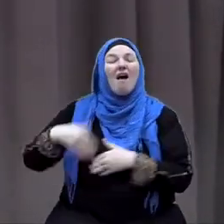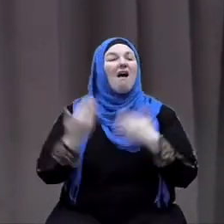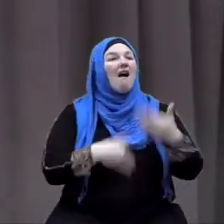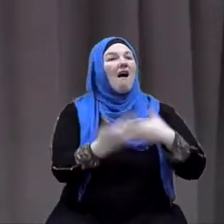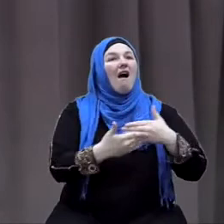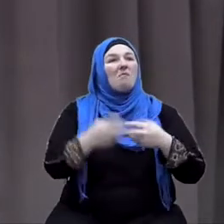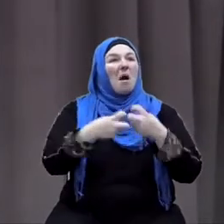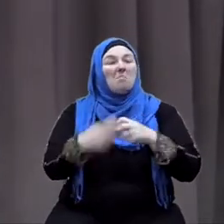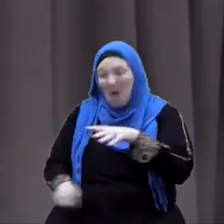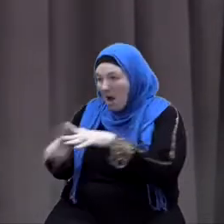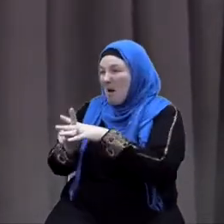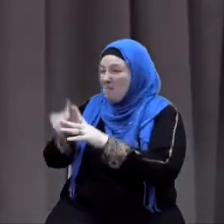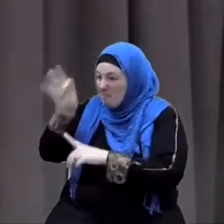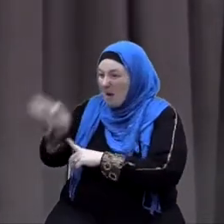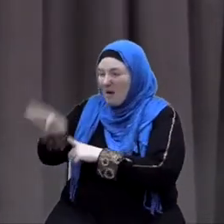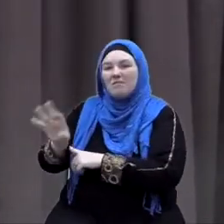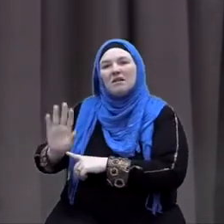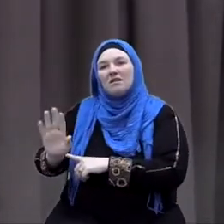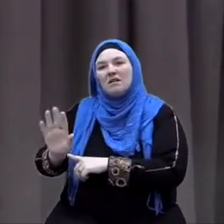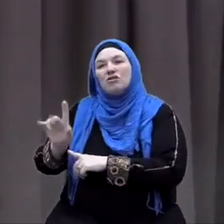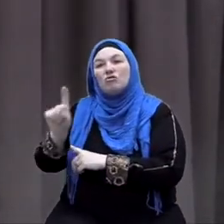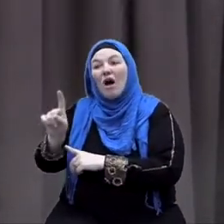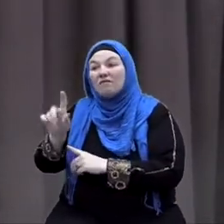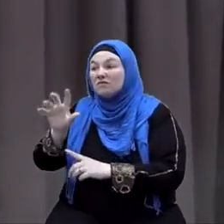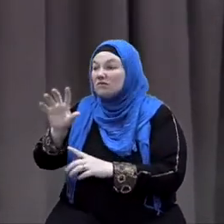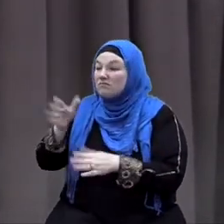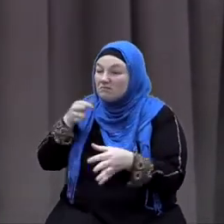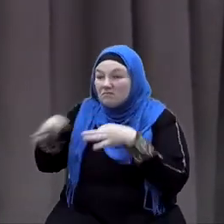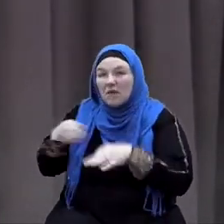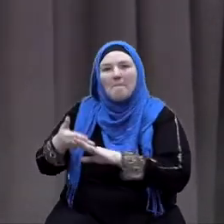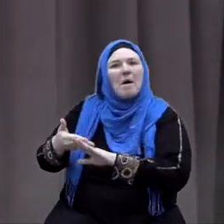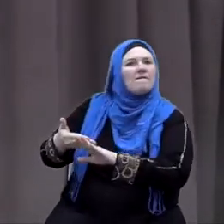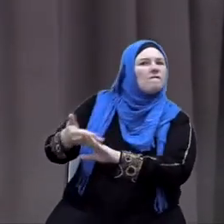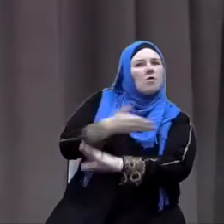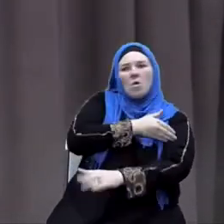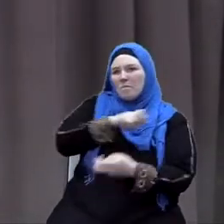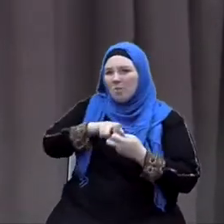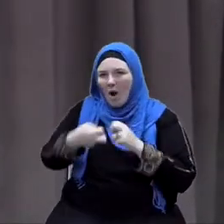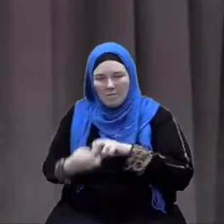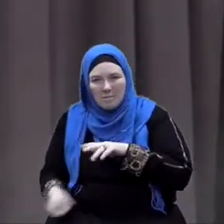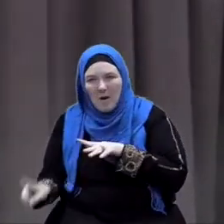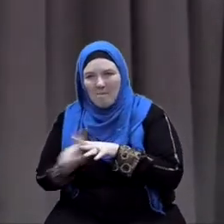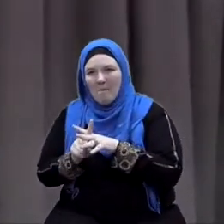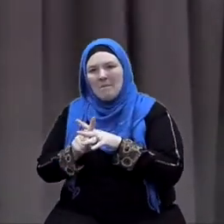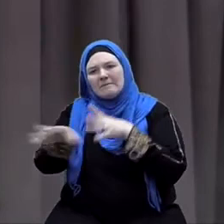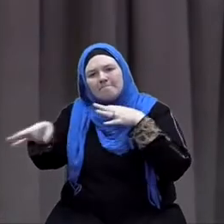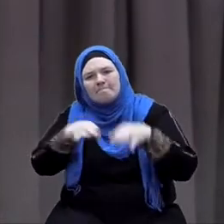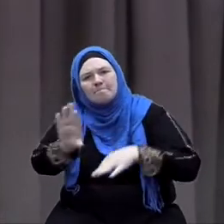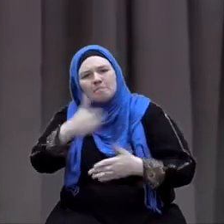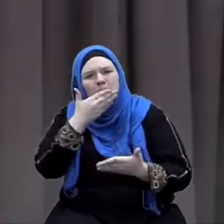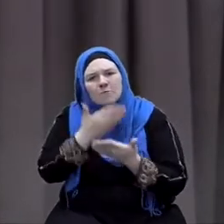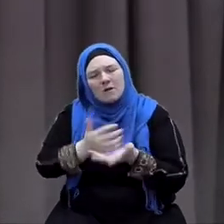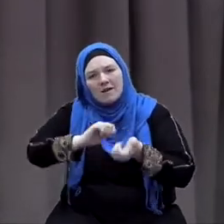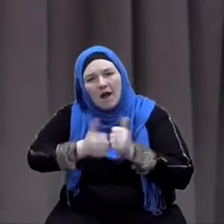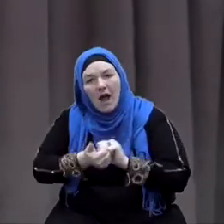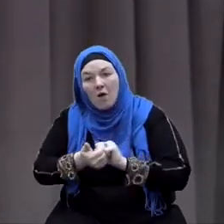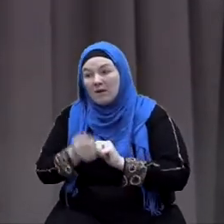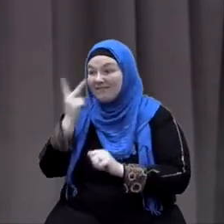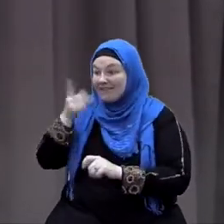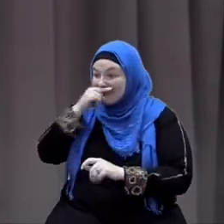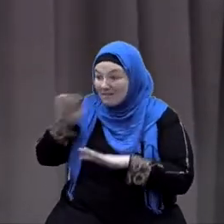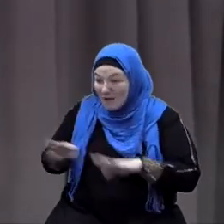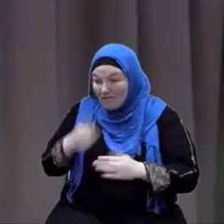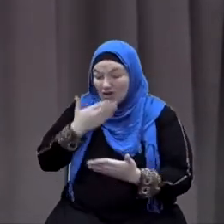wasallam tells us, خَيْرُكُمْ مَنْ تَعَلَّمَ الْقُرْآنَ وَعَلَّمَ. You want to be the best